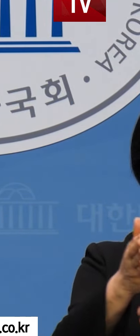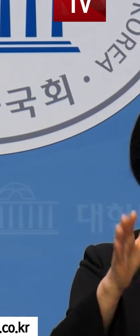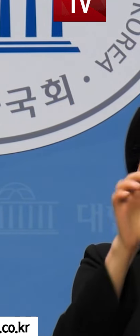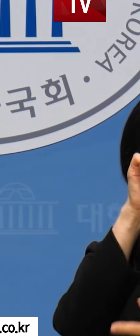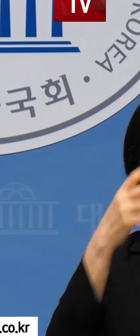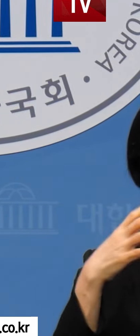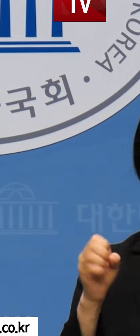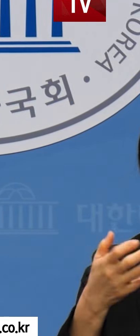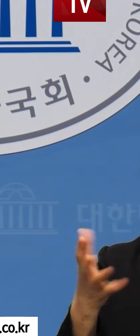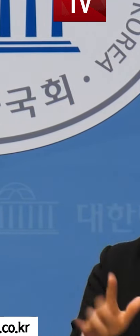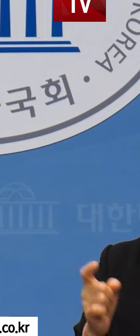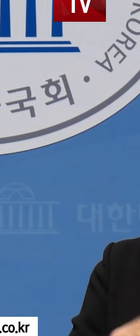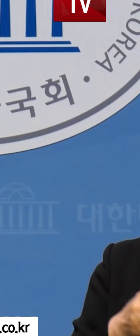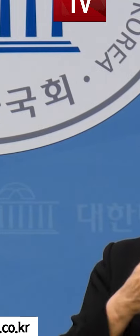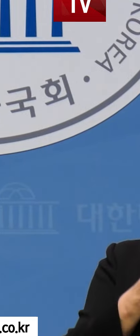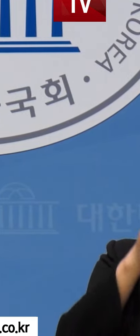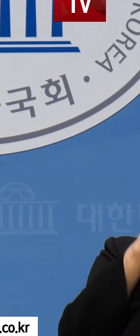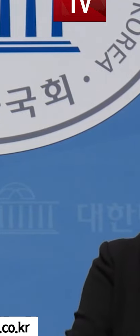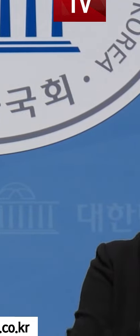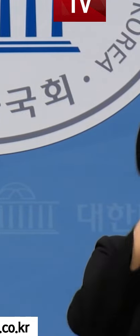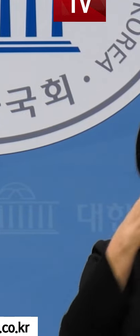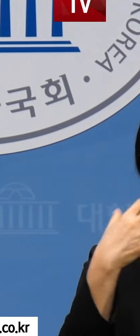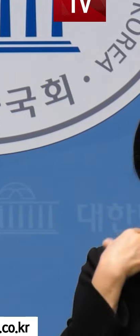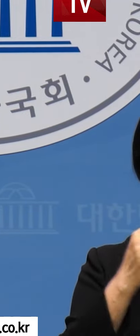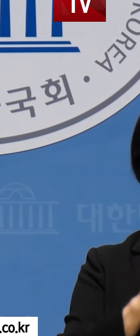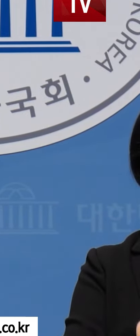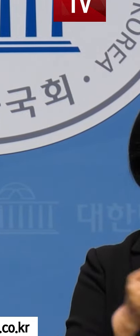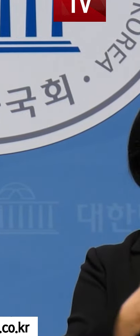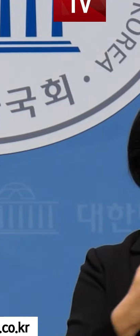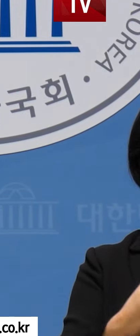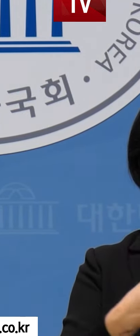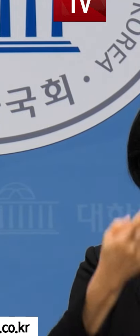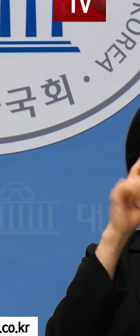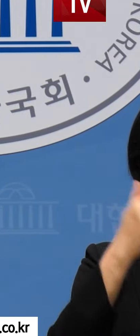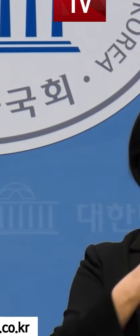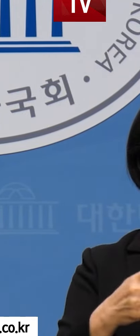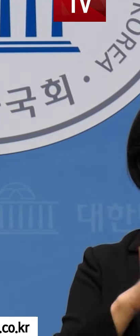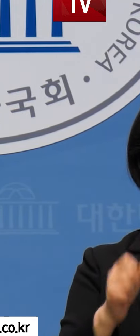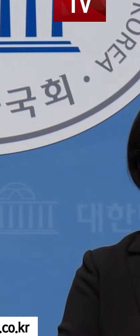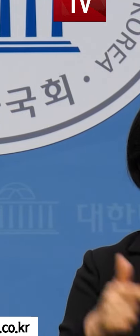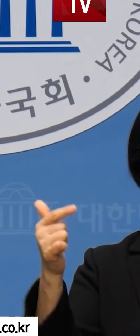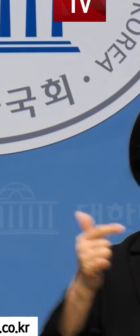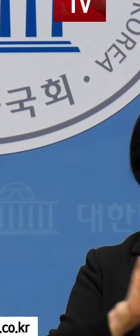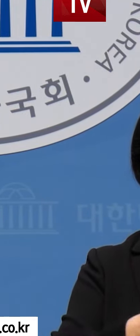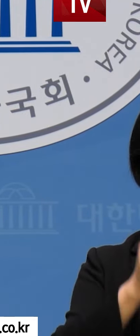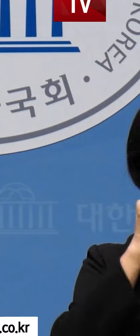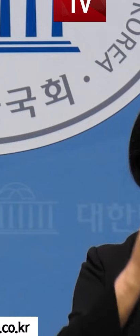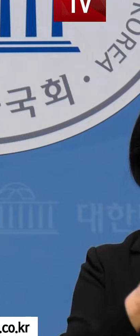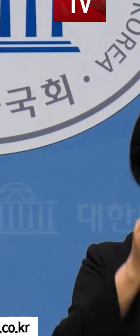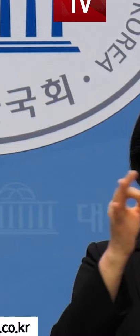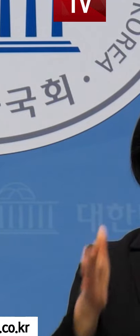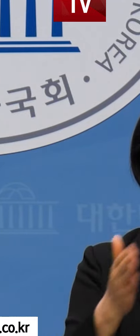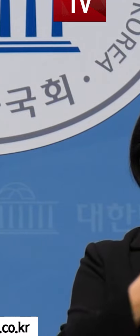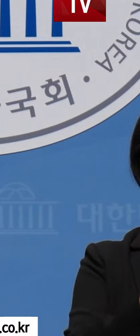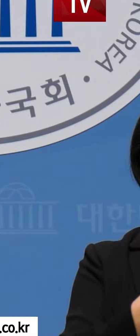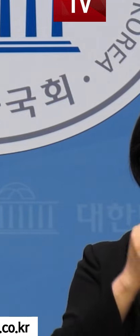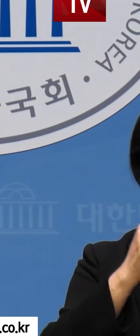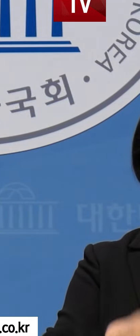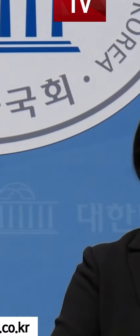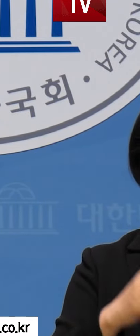여당에 촉구한다. 윤석열 정부의 발표로 의대 정원 2천 명 확대가 가시화되었다. 그동안 다양한 방식을